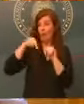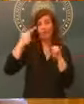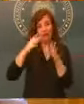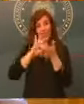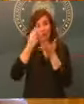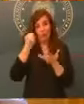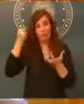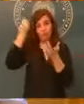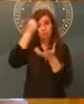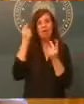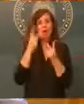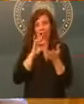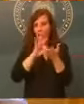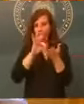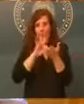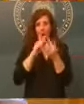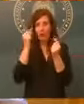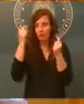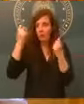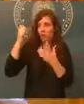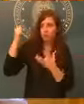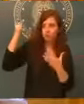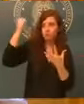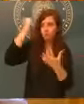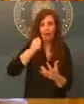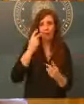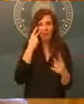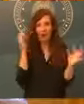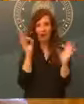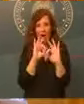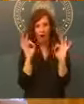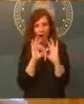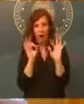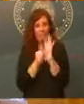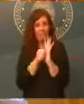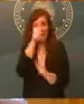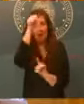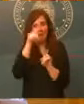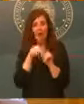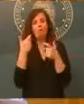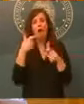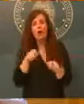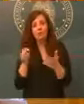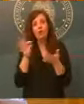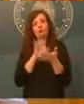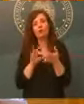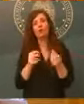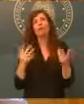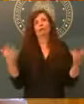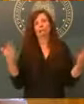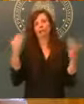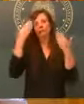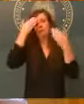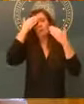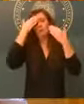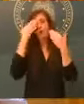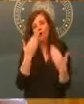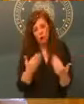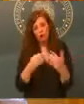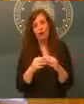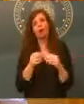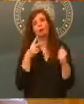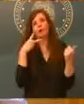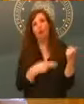mai visto tutti questi soldi perché la scuola è stata sottoposta, ahimè, e lo sappiamo tutti quanti, a tagli